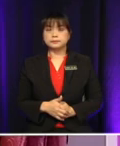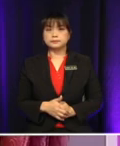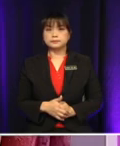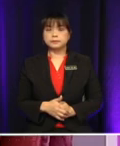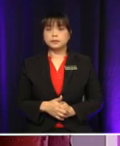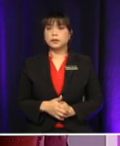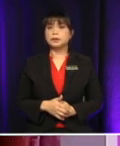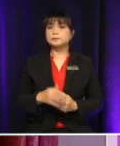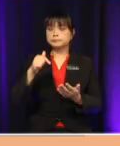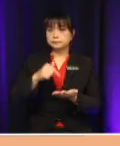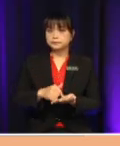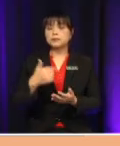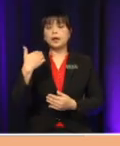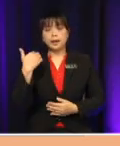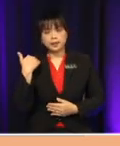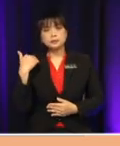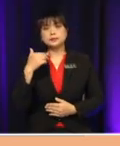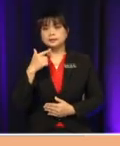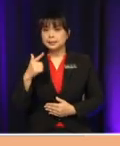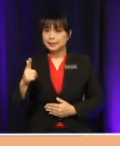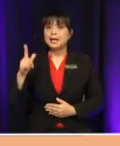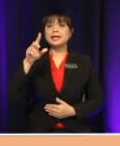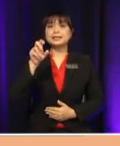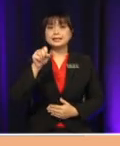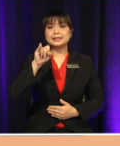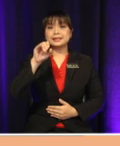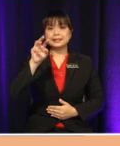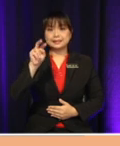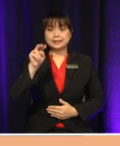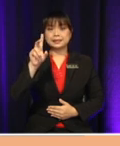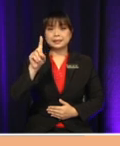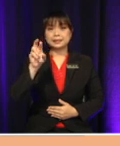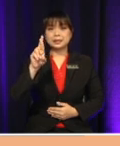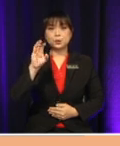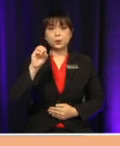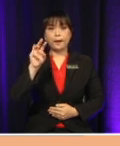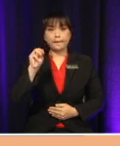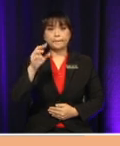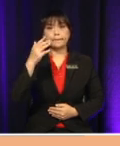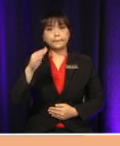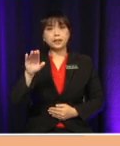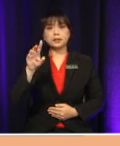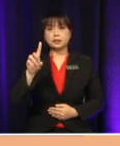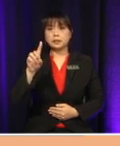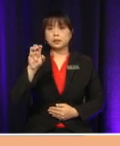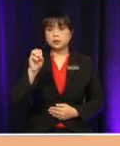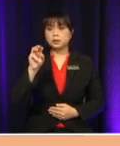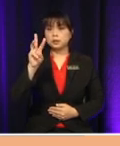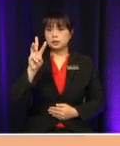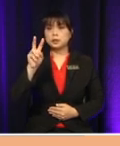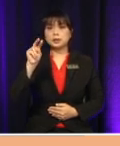merupakan Sindrom Down Aras pengetahuan Tetapi dia memerlukan kemahiran yang tinggi juga